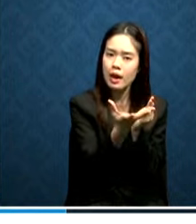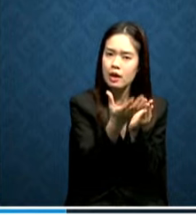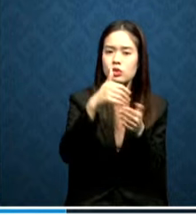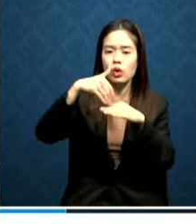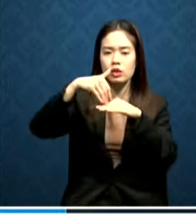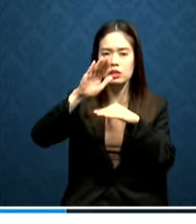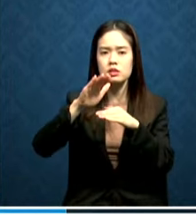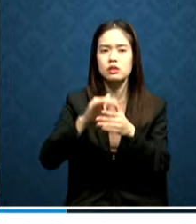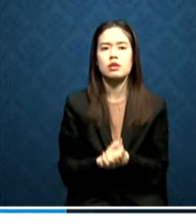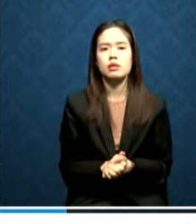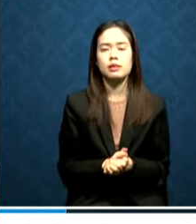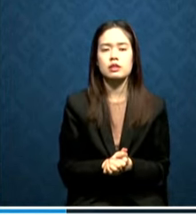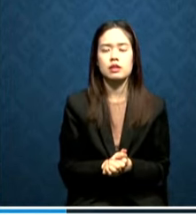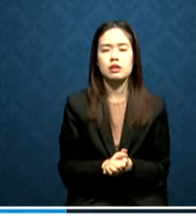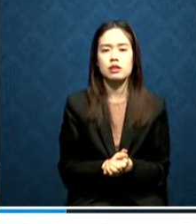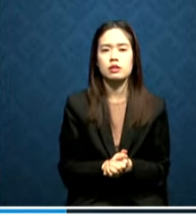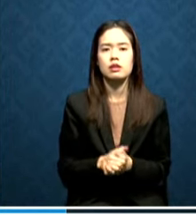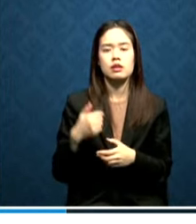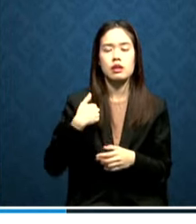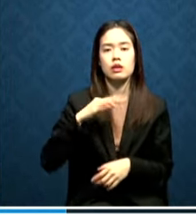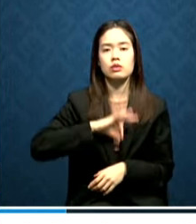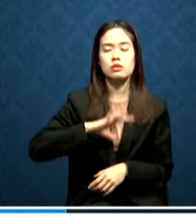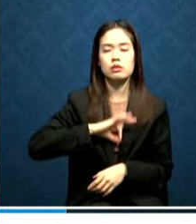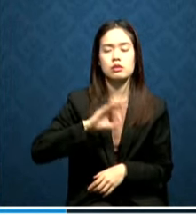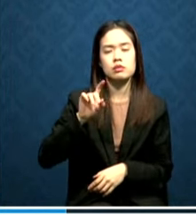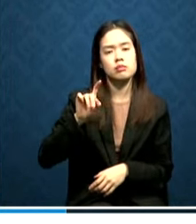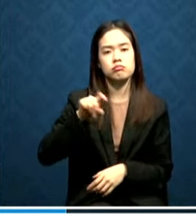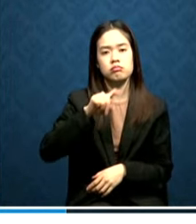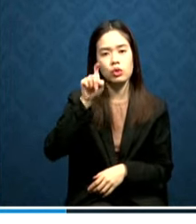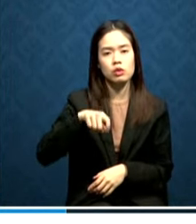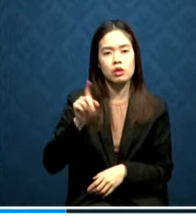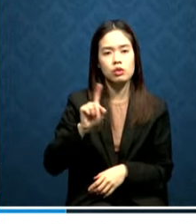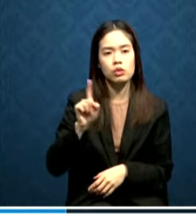นะฮะแต่ทั้งนี้ทั้งนั้นนะฮะเป็นข้อกังวลเป็นข้อ